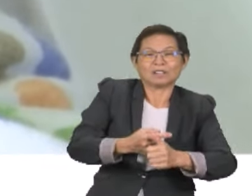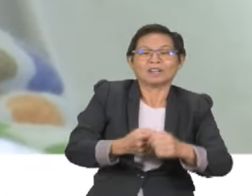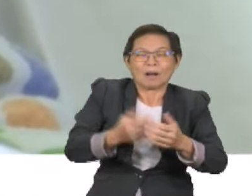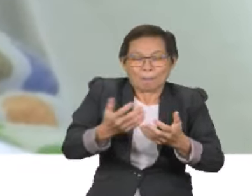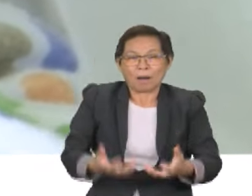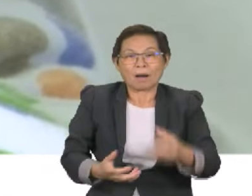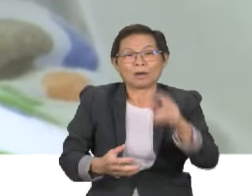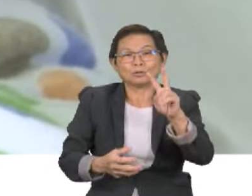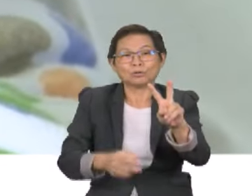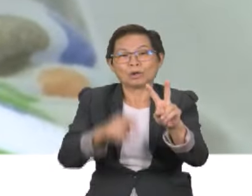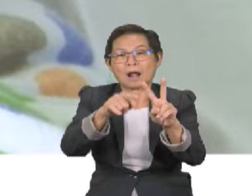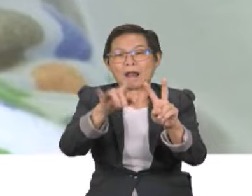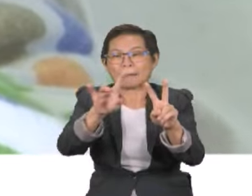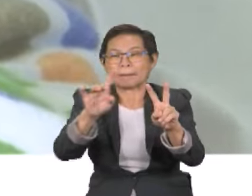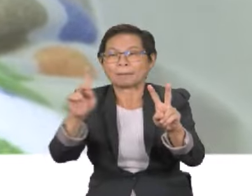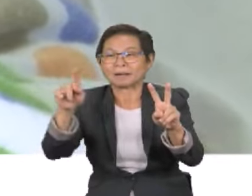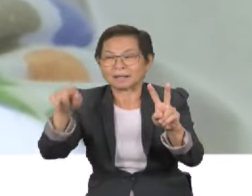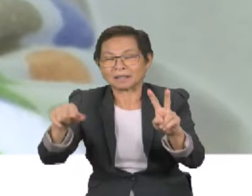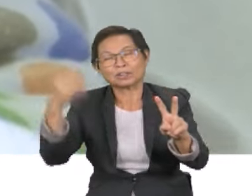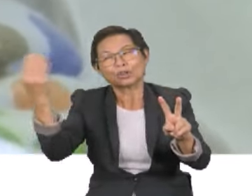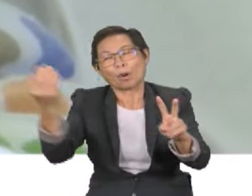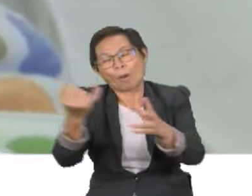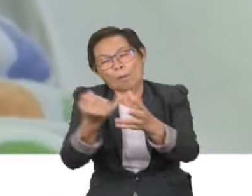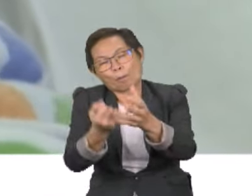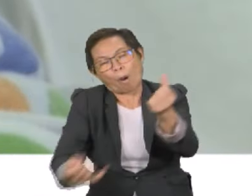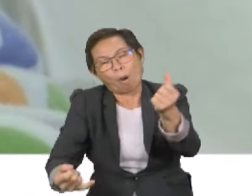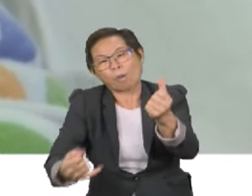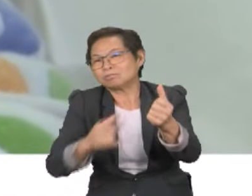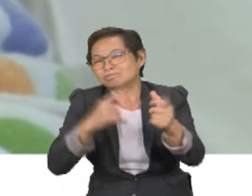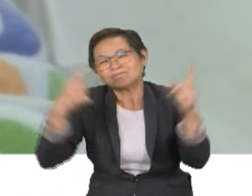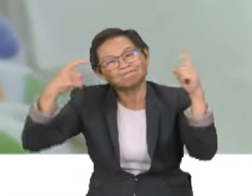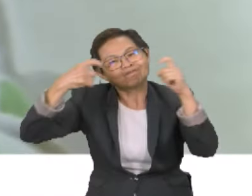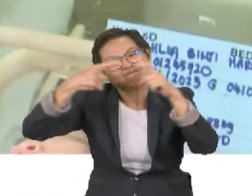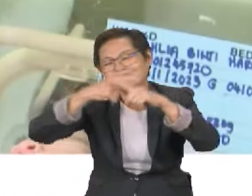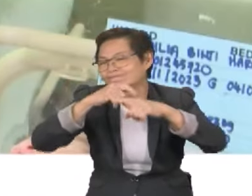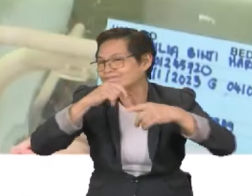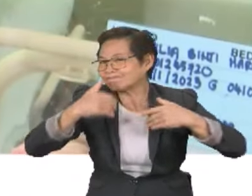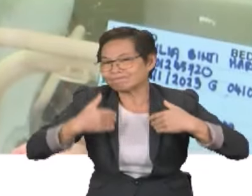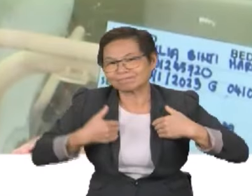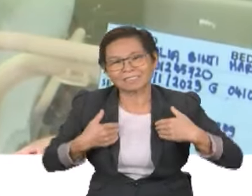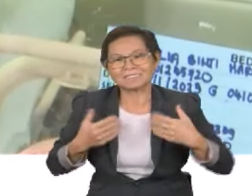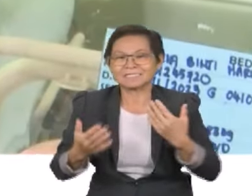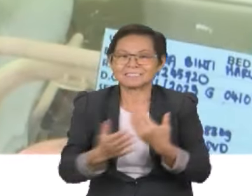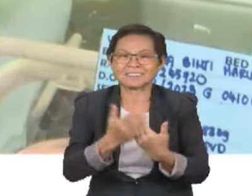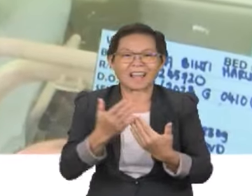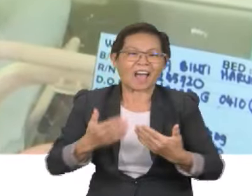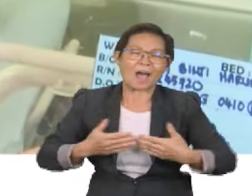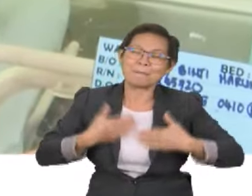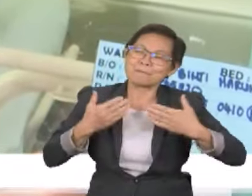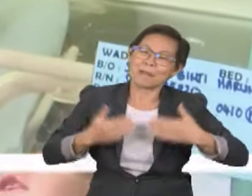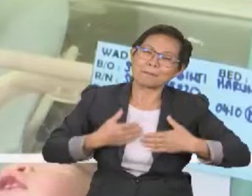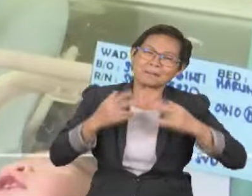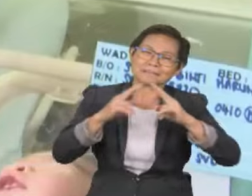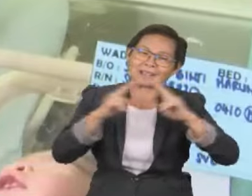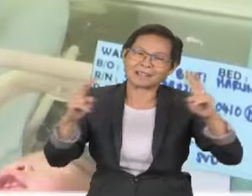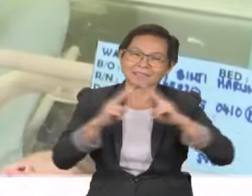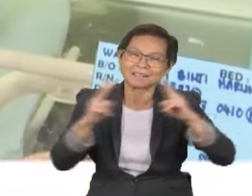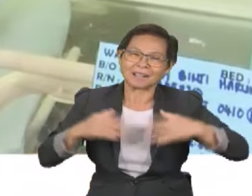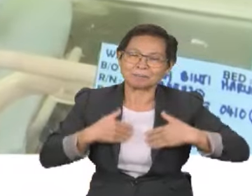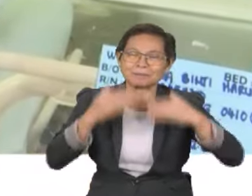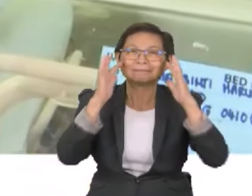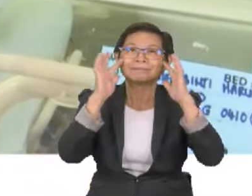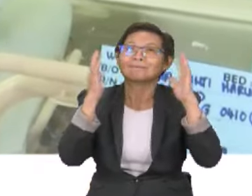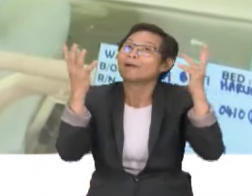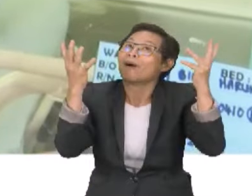2.88 kg secara normal tanpa komplikasi. Happy sangat sebab sebenarnya tak jangka